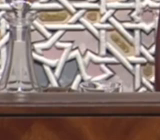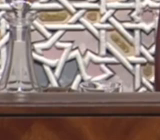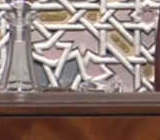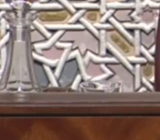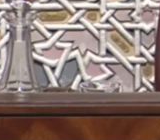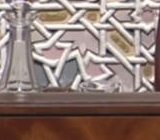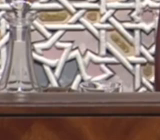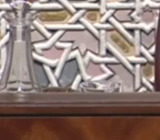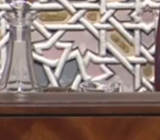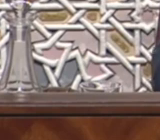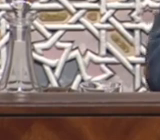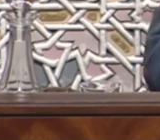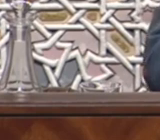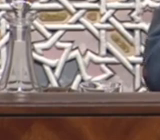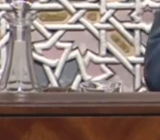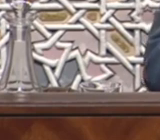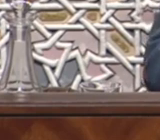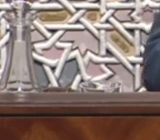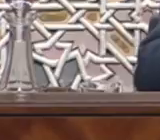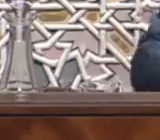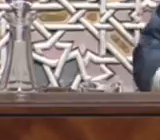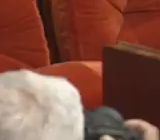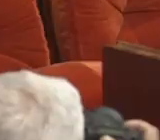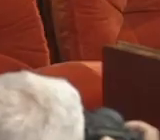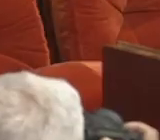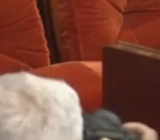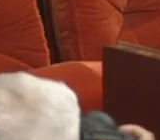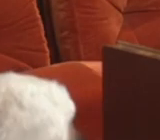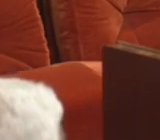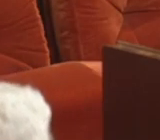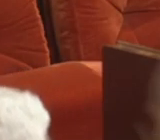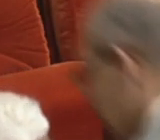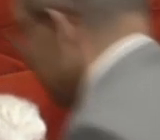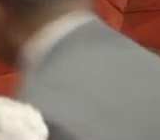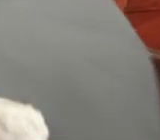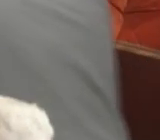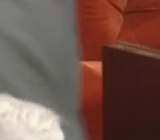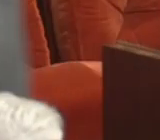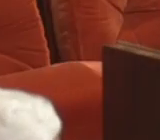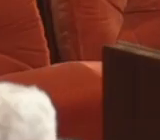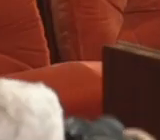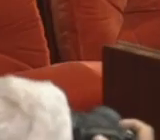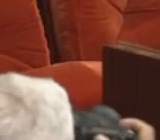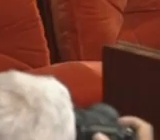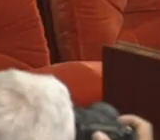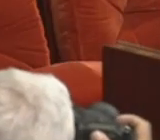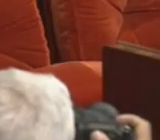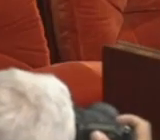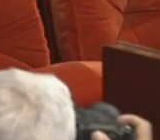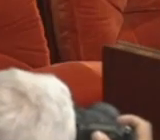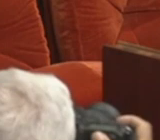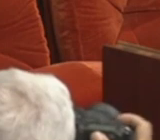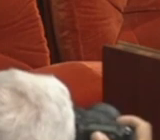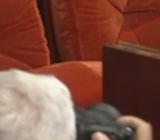شكرا سيدة النائبة لطرحكم هذا السؤال عندكم الحق سيدة النائبة تيصعب علينا اليوم